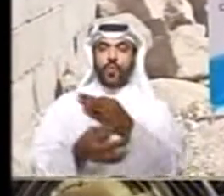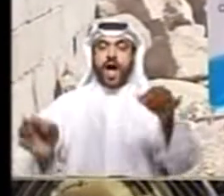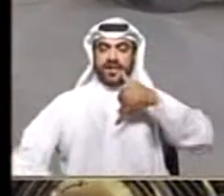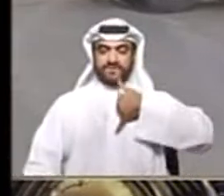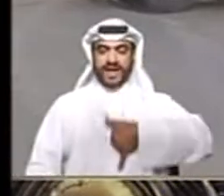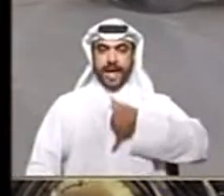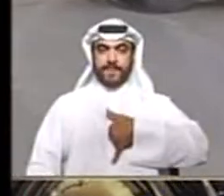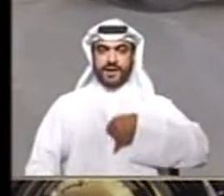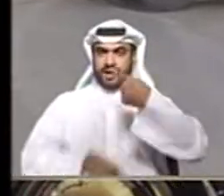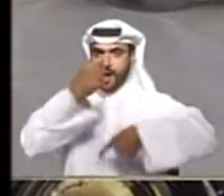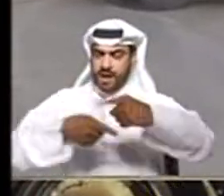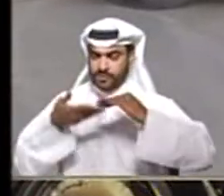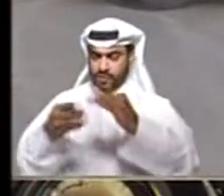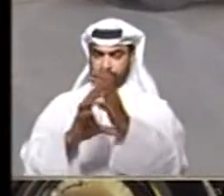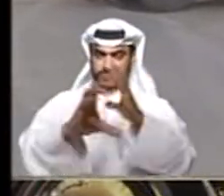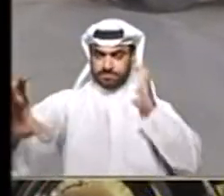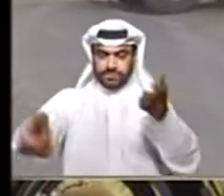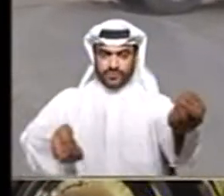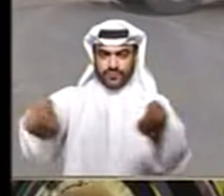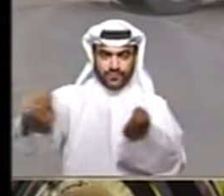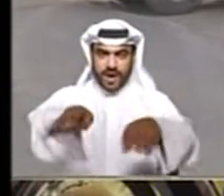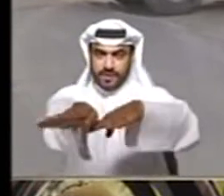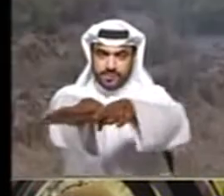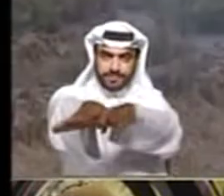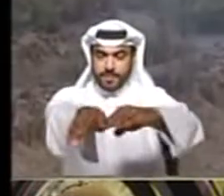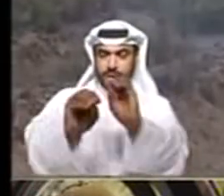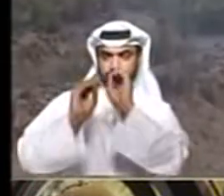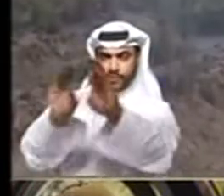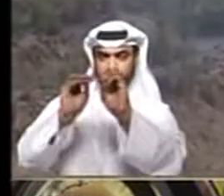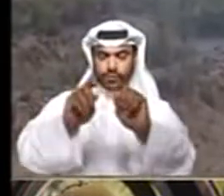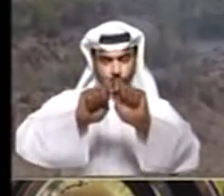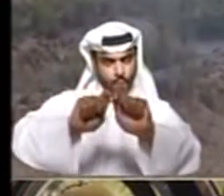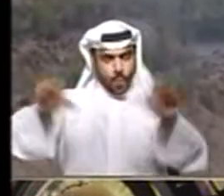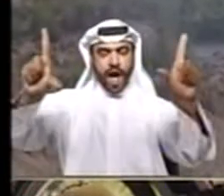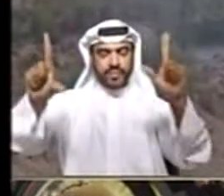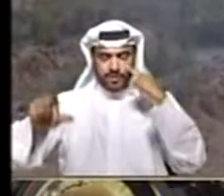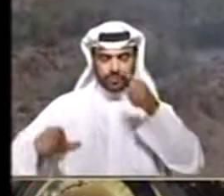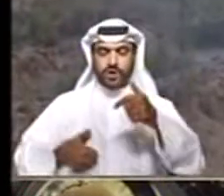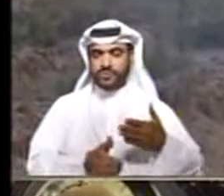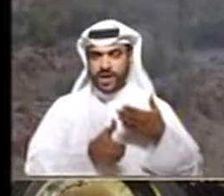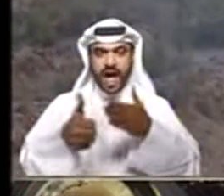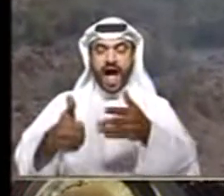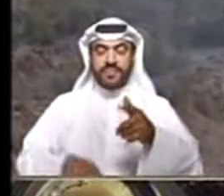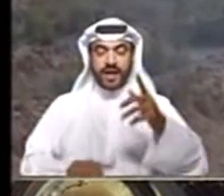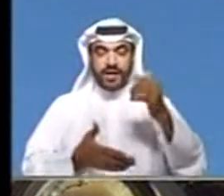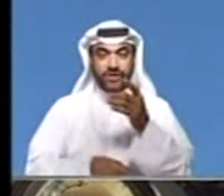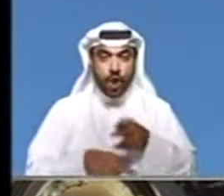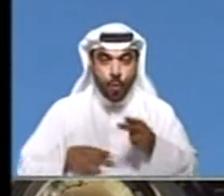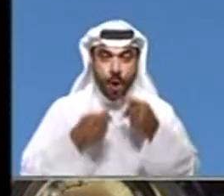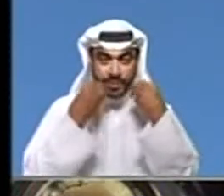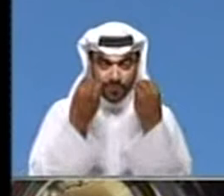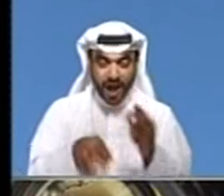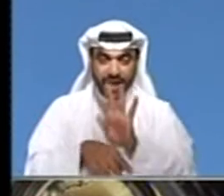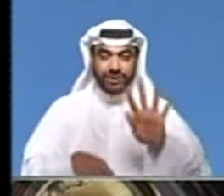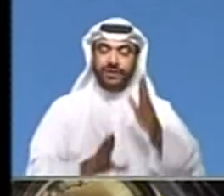اليمنية شاهدة على حجم العطاء الذي يقدم، ودليلا واضحا على انتصار دولة الكويت